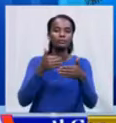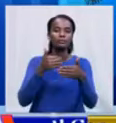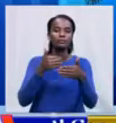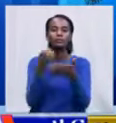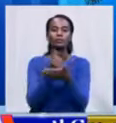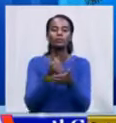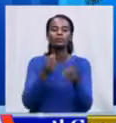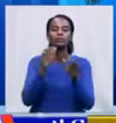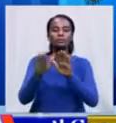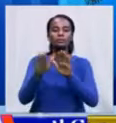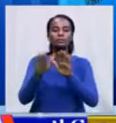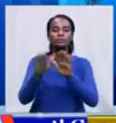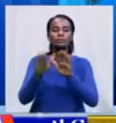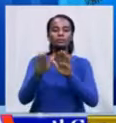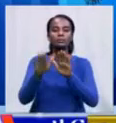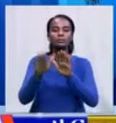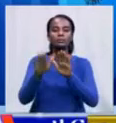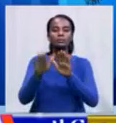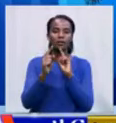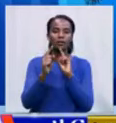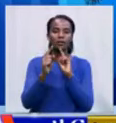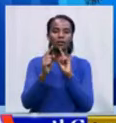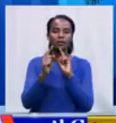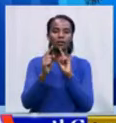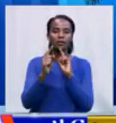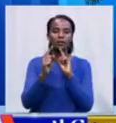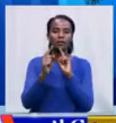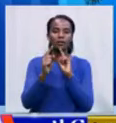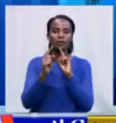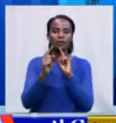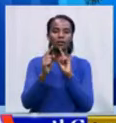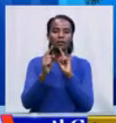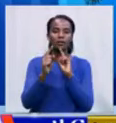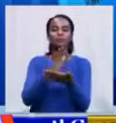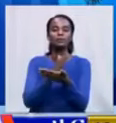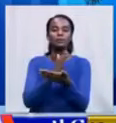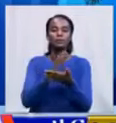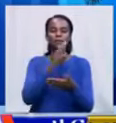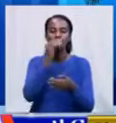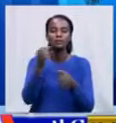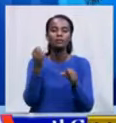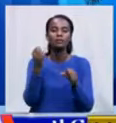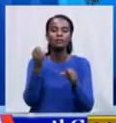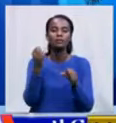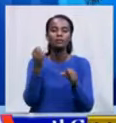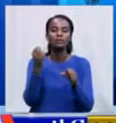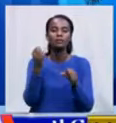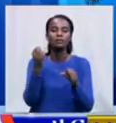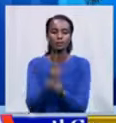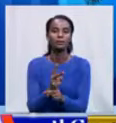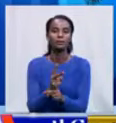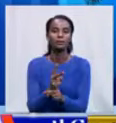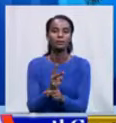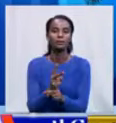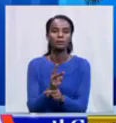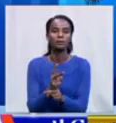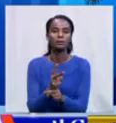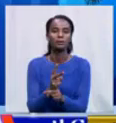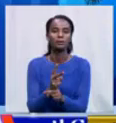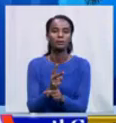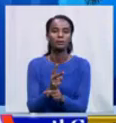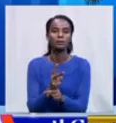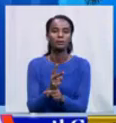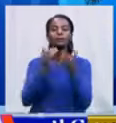እርምጃ ተጠናክሮ እንደሚቀጥል ተናገሩ። ከእርምጃዎቹ መካከልም የሰራተኞቹን የሥራ ዋስትና ማስጠበቅ፣ ዘላቂ በሆነ መልኩ